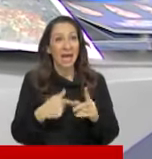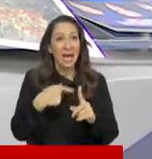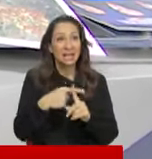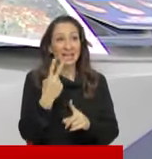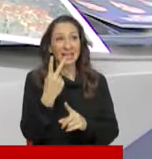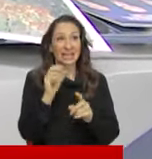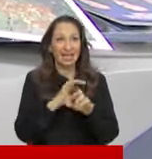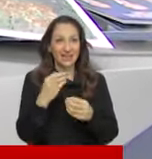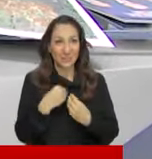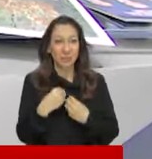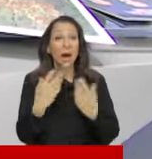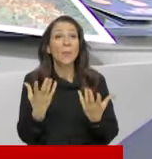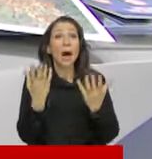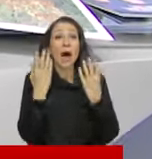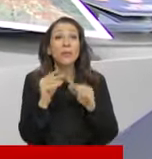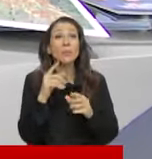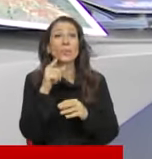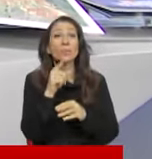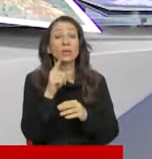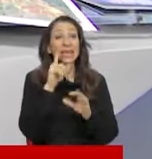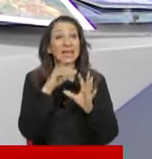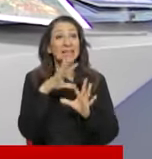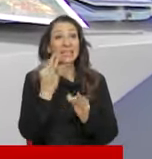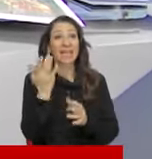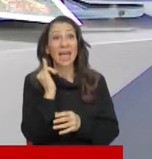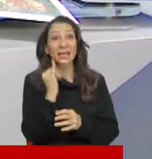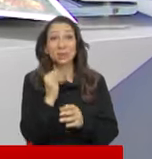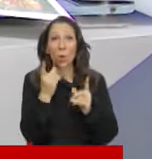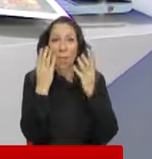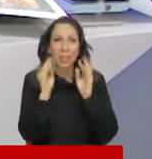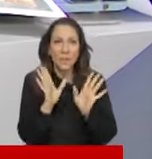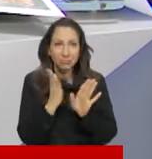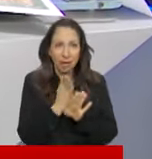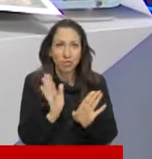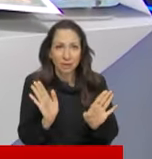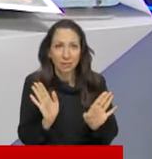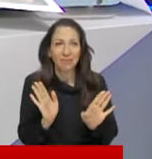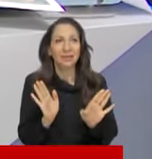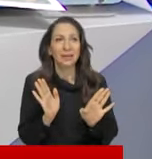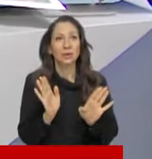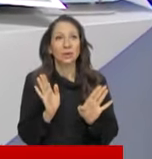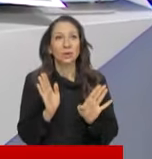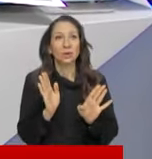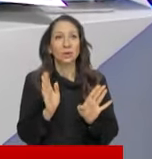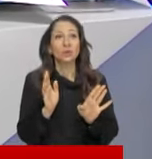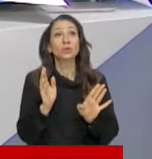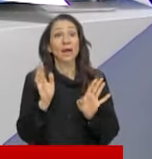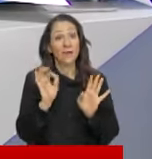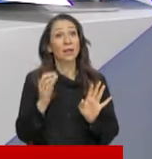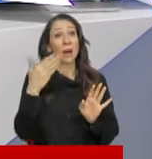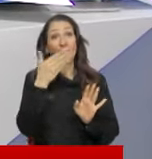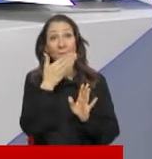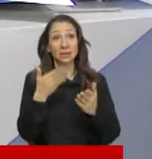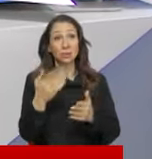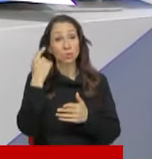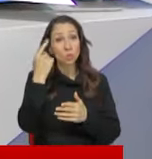dakika vermiş e fakat Anlayamadım bunu insan niye eleştirir Onu anlayamadım ben gerçekten e düşün dünün Evet Ramazan